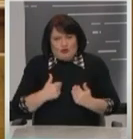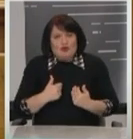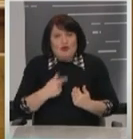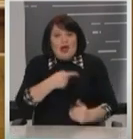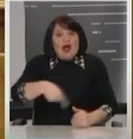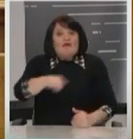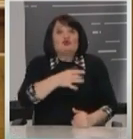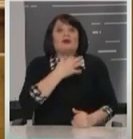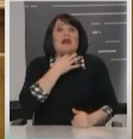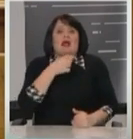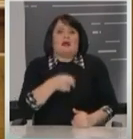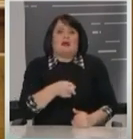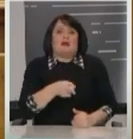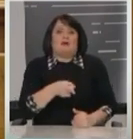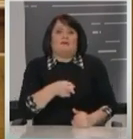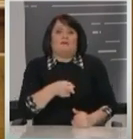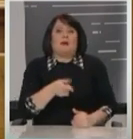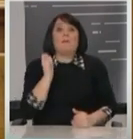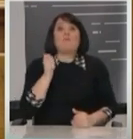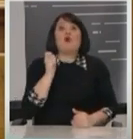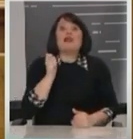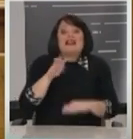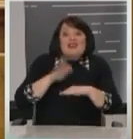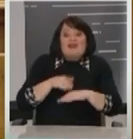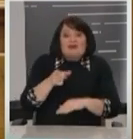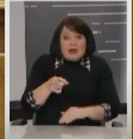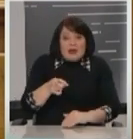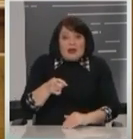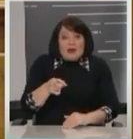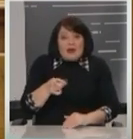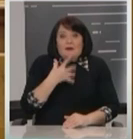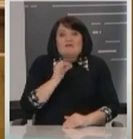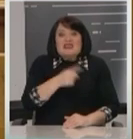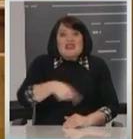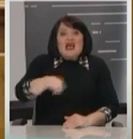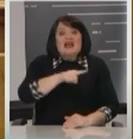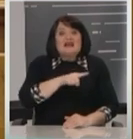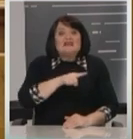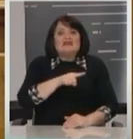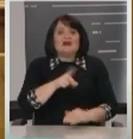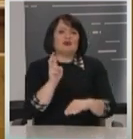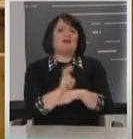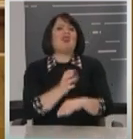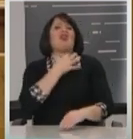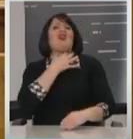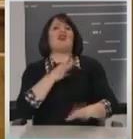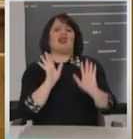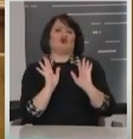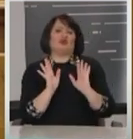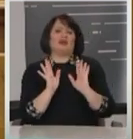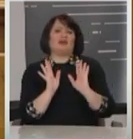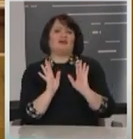αυτούς τους ανθρώπους που η πολιτική σας τους έκανε να μοιάζουν με πλεονάζον προσωπικό